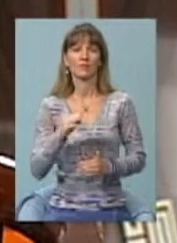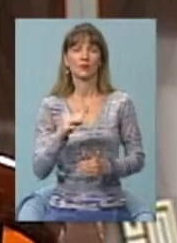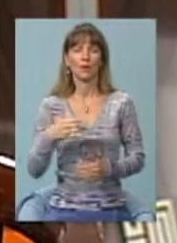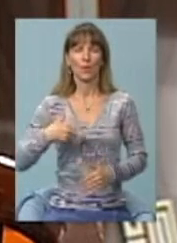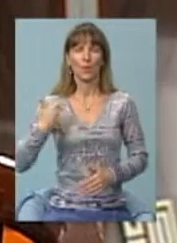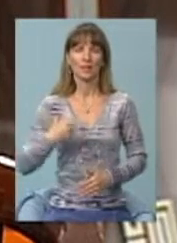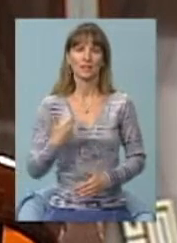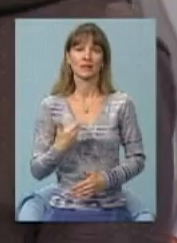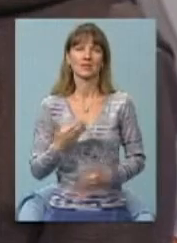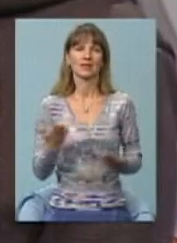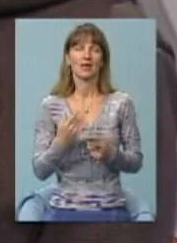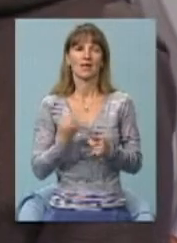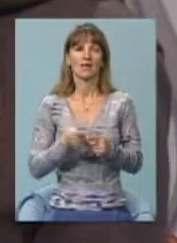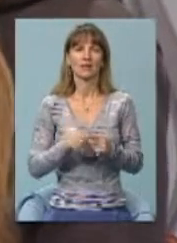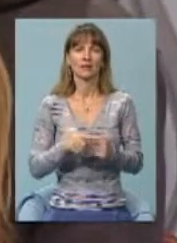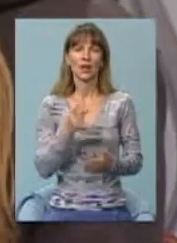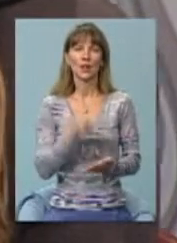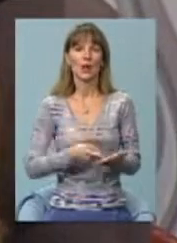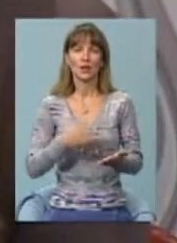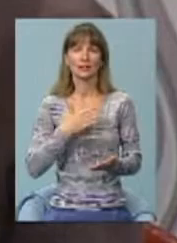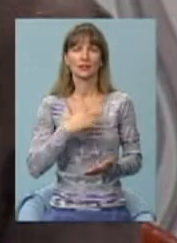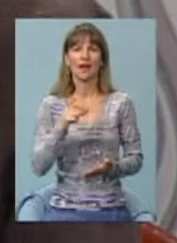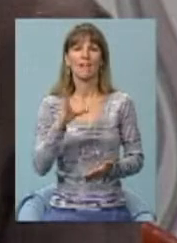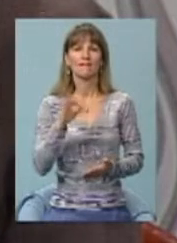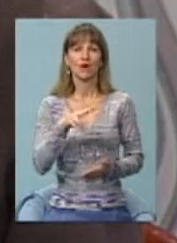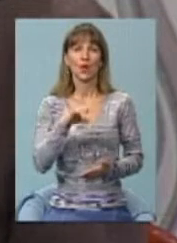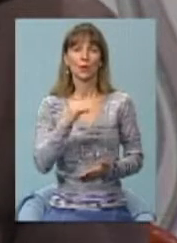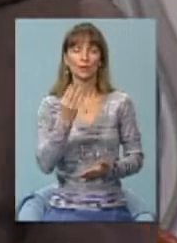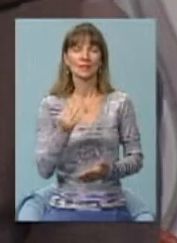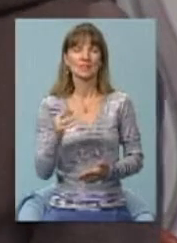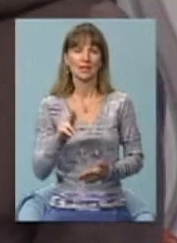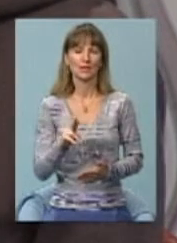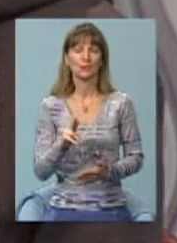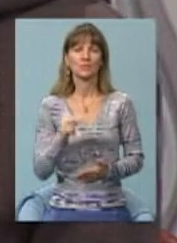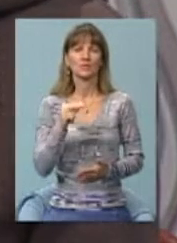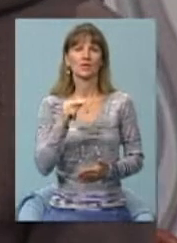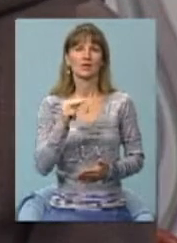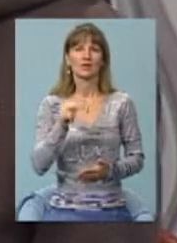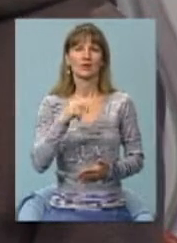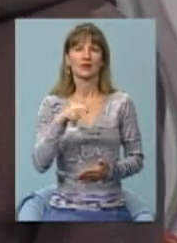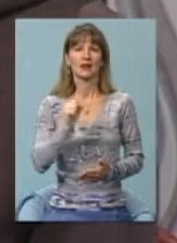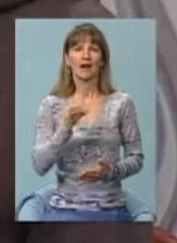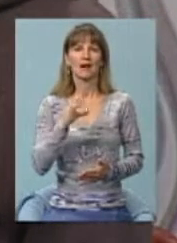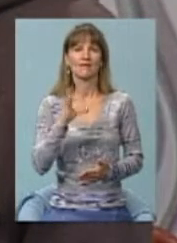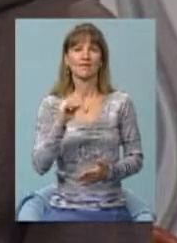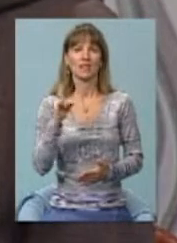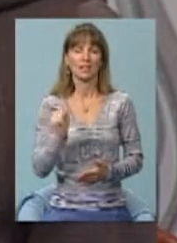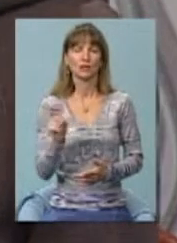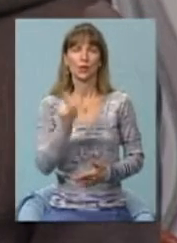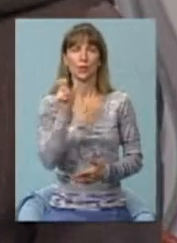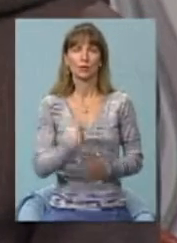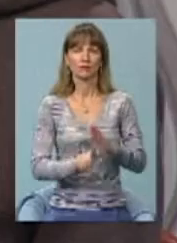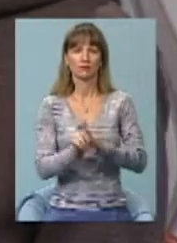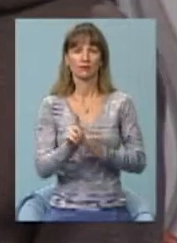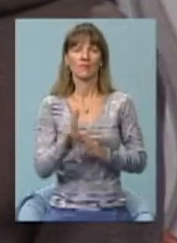мавп. Як цього доказує наша еволюція, за теорією так. еволюції, там Чарльз Дарвін постановив, угу. що людина пішла від мавпочки. Але